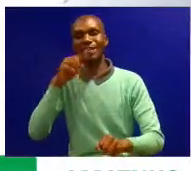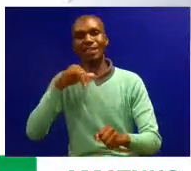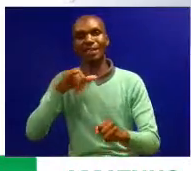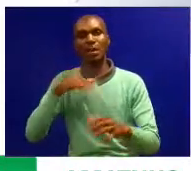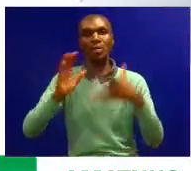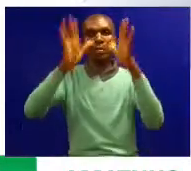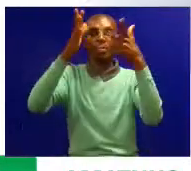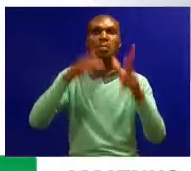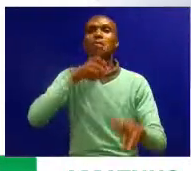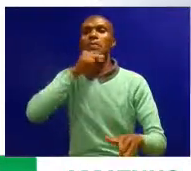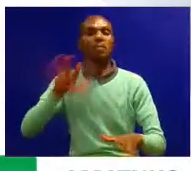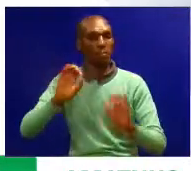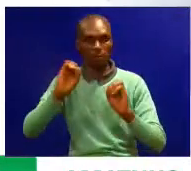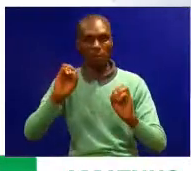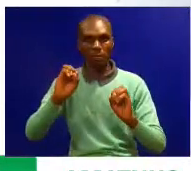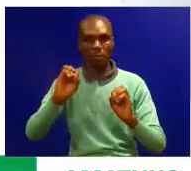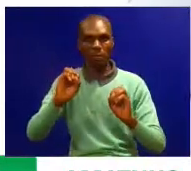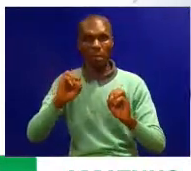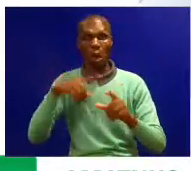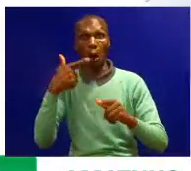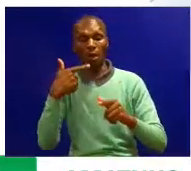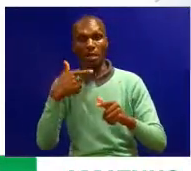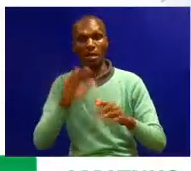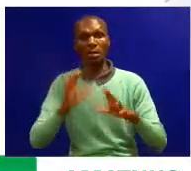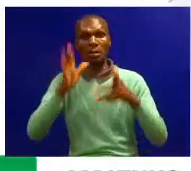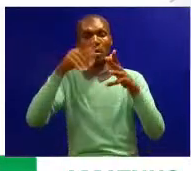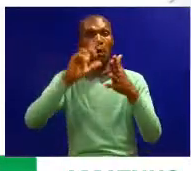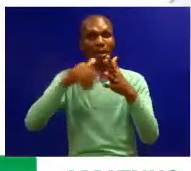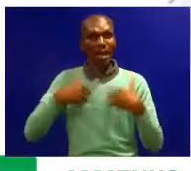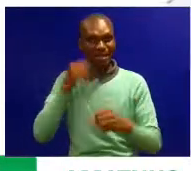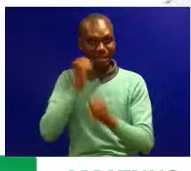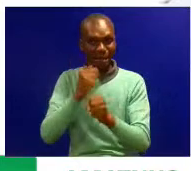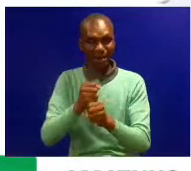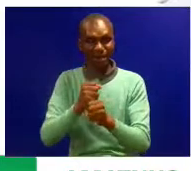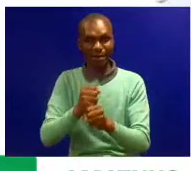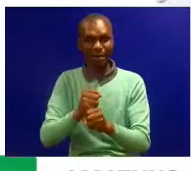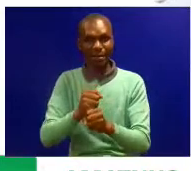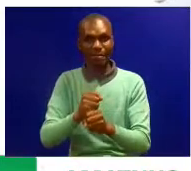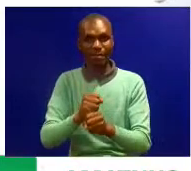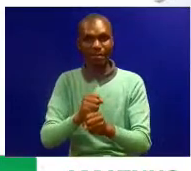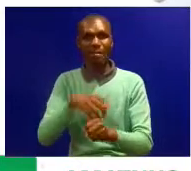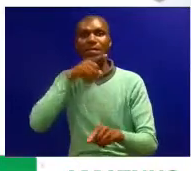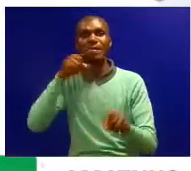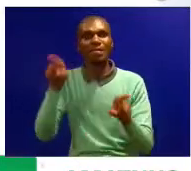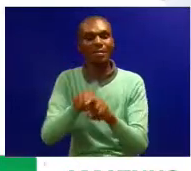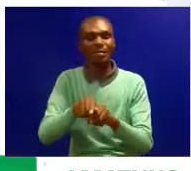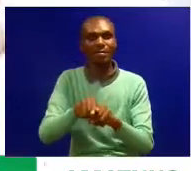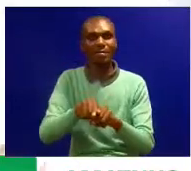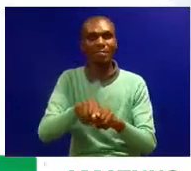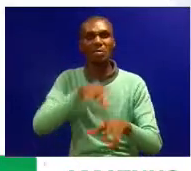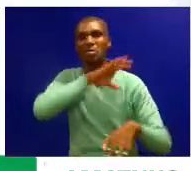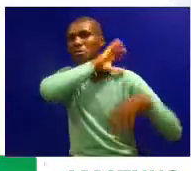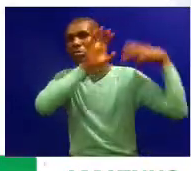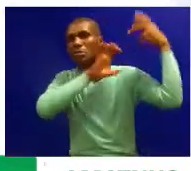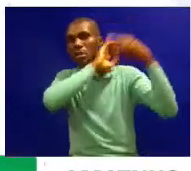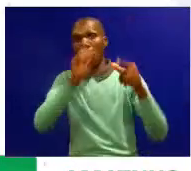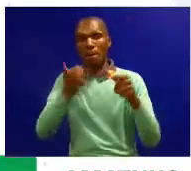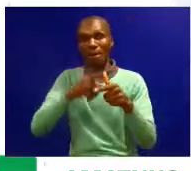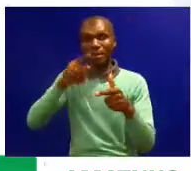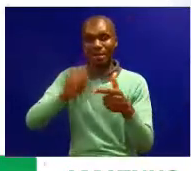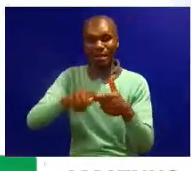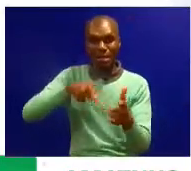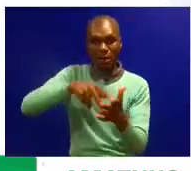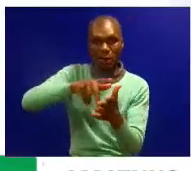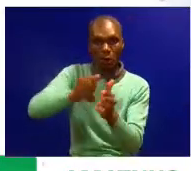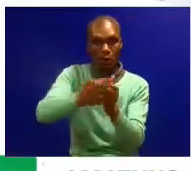momura kien motogi en koro ngo mosho mintu mukiro tanka nanche nyimbo kumayenda ngira to wenere